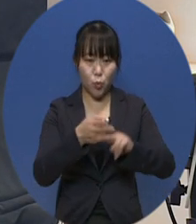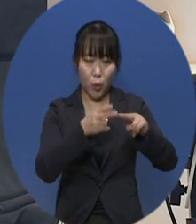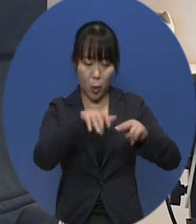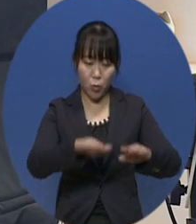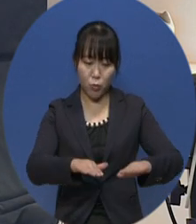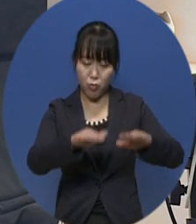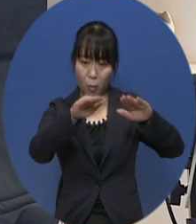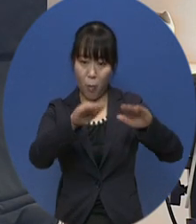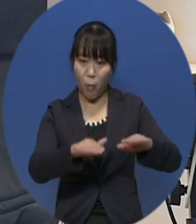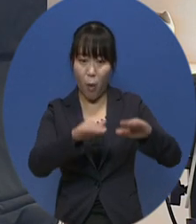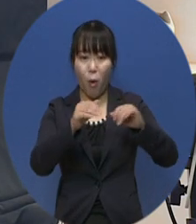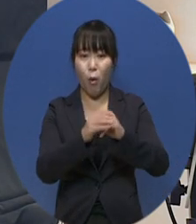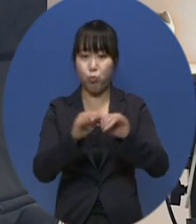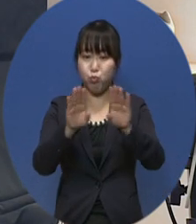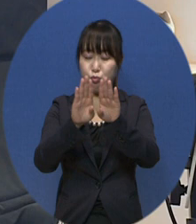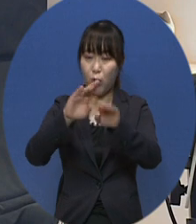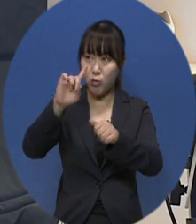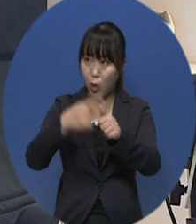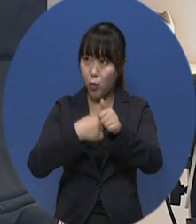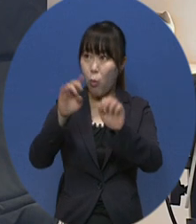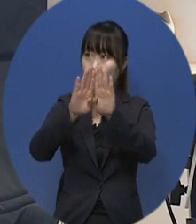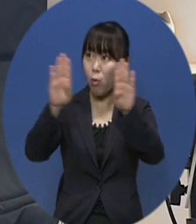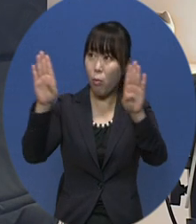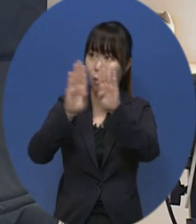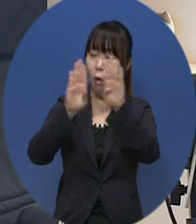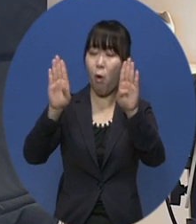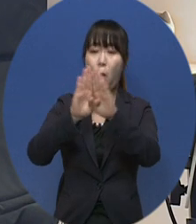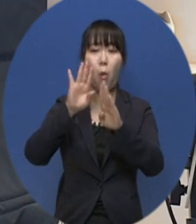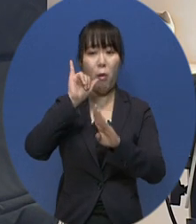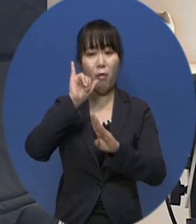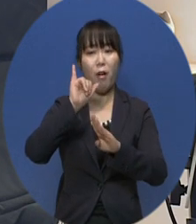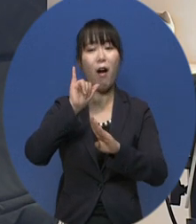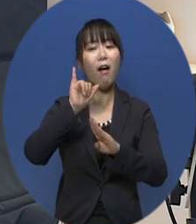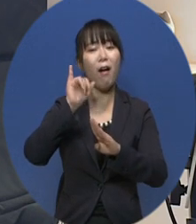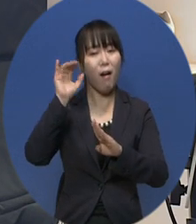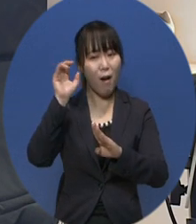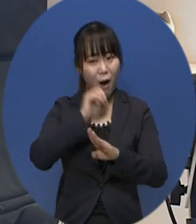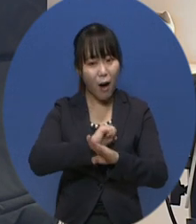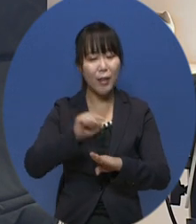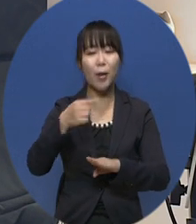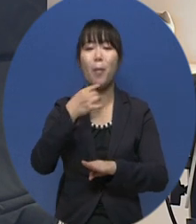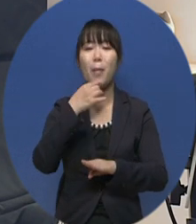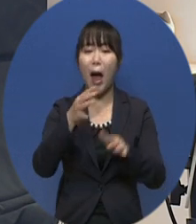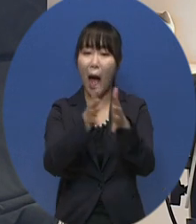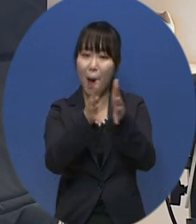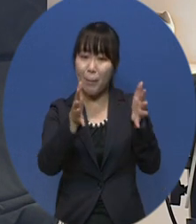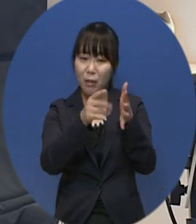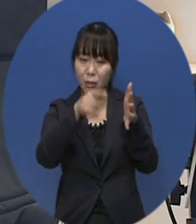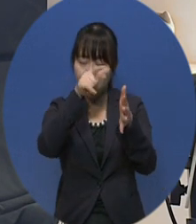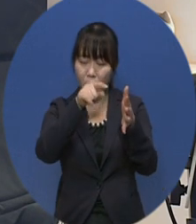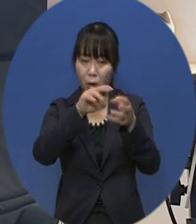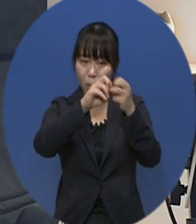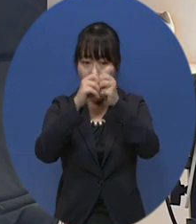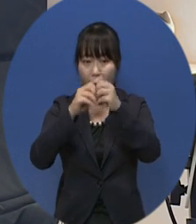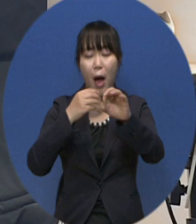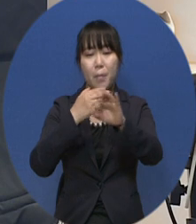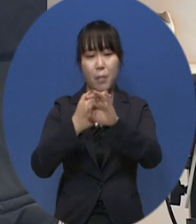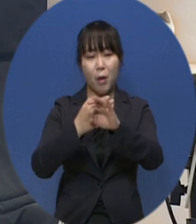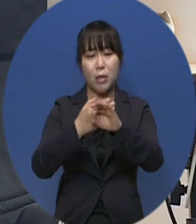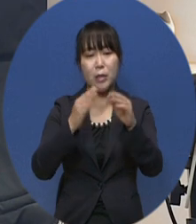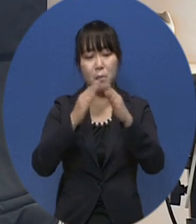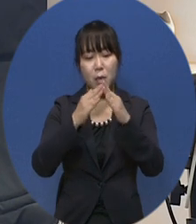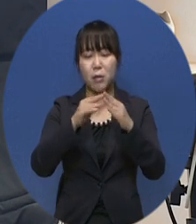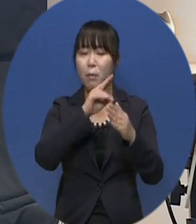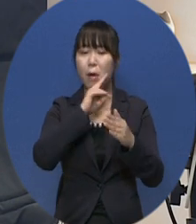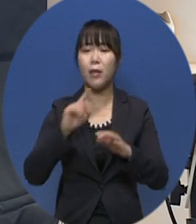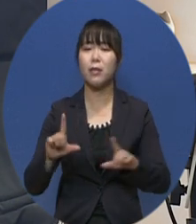하네. 뭐 문은 자동으로 열리네. 네. 뭐 이런 것들을 통해서 이런 네. 것만 아파트에다가 설치하면 훨씬 편안하게 집에서 생활할